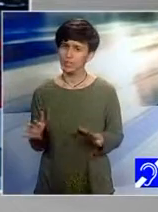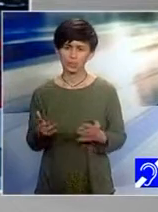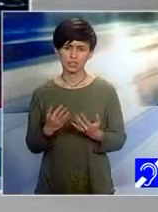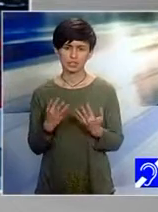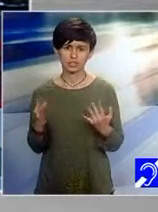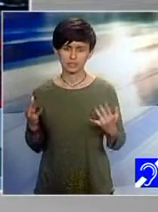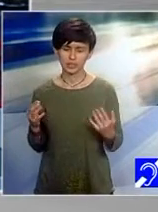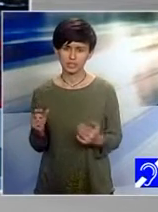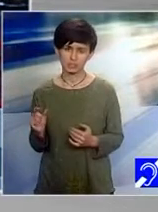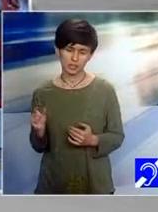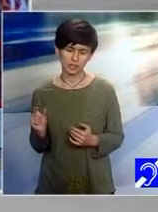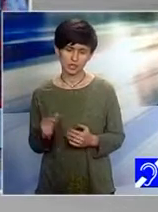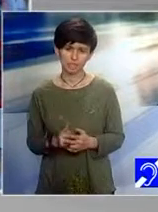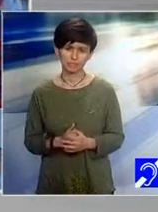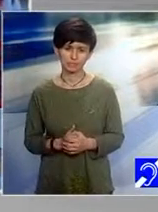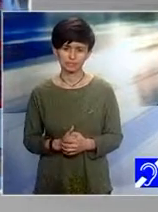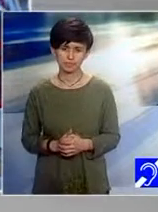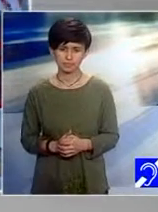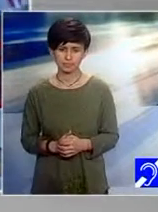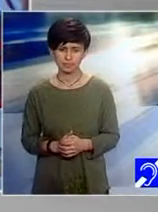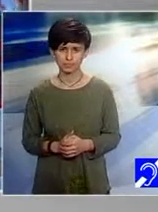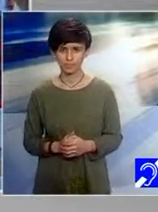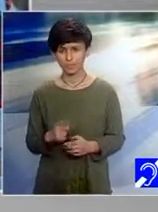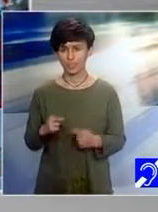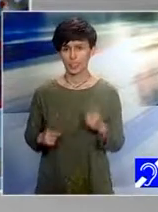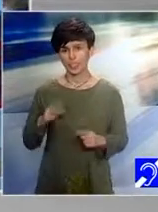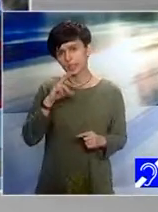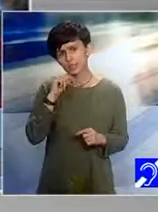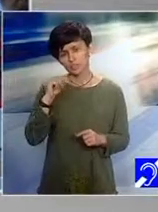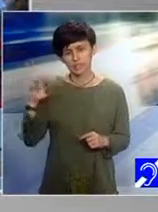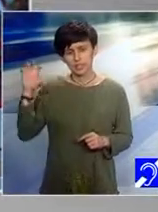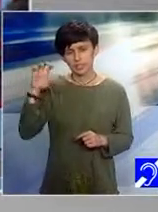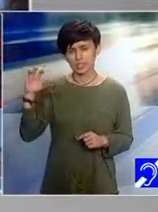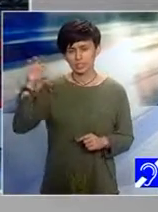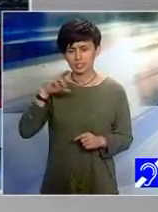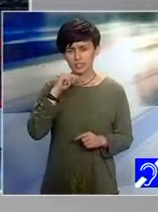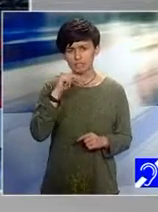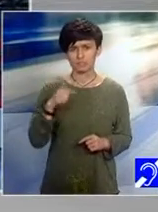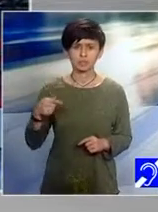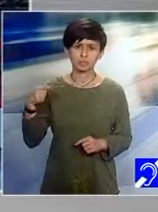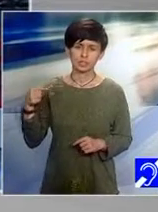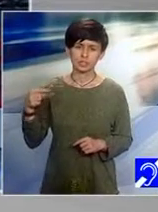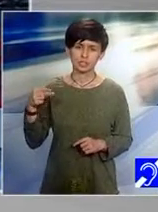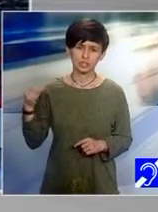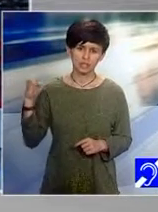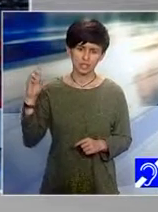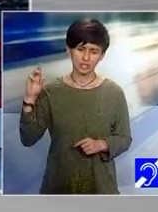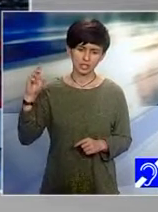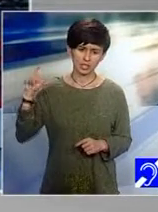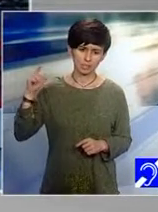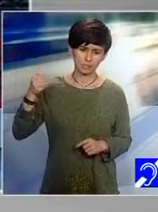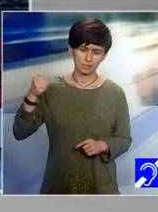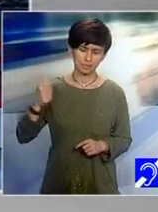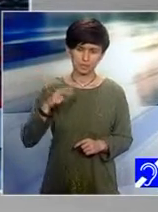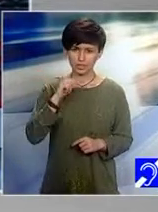de restrânsă să fie, din Transilvania, și când vorbesc de Transilvania, vorbim despre Gherla, Armenopolis, vorbim